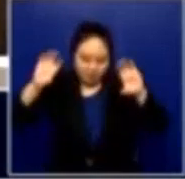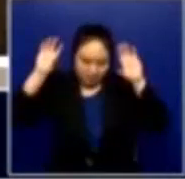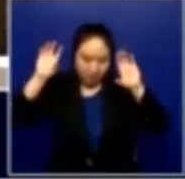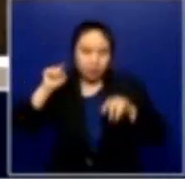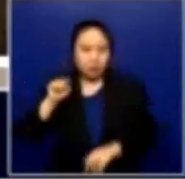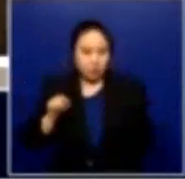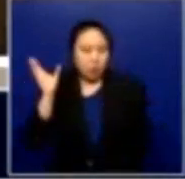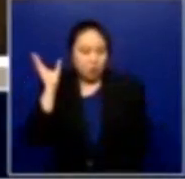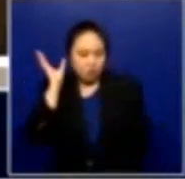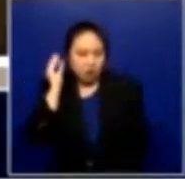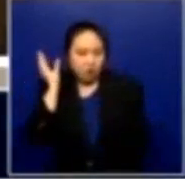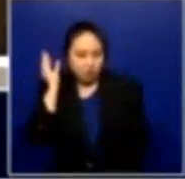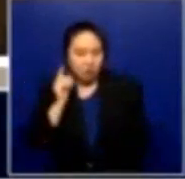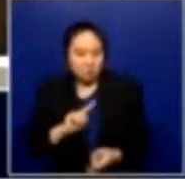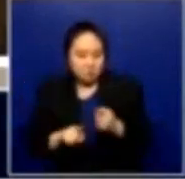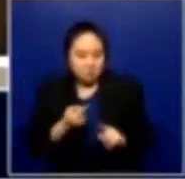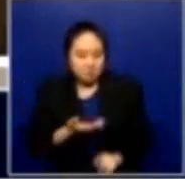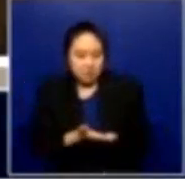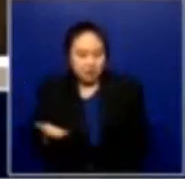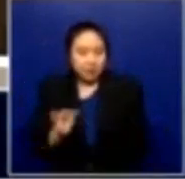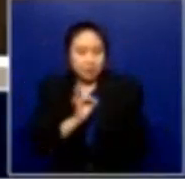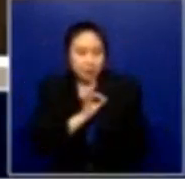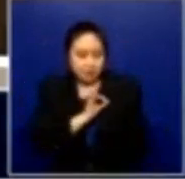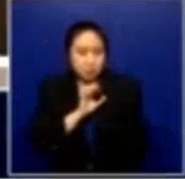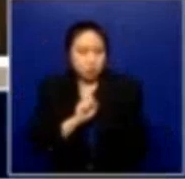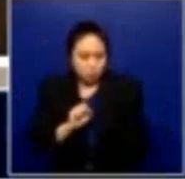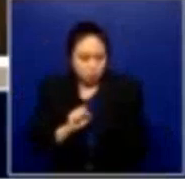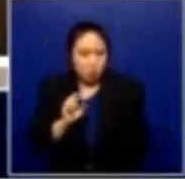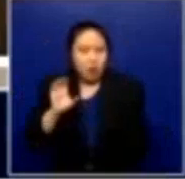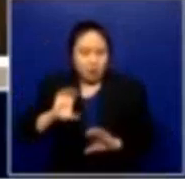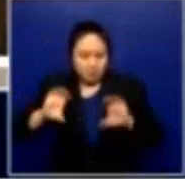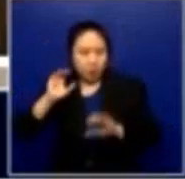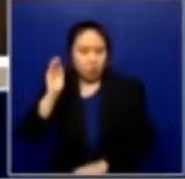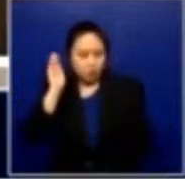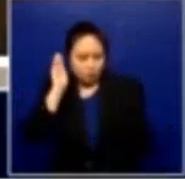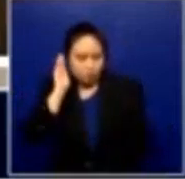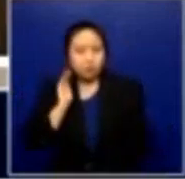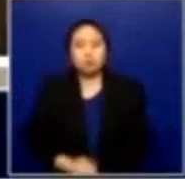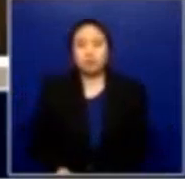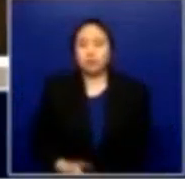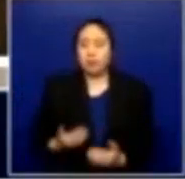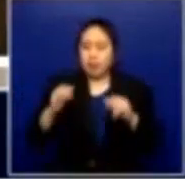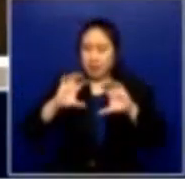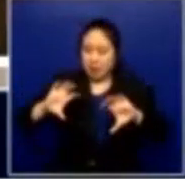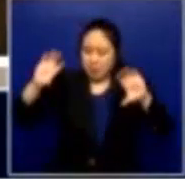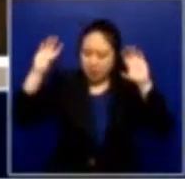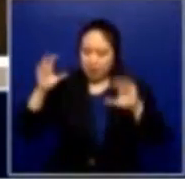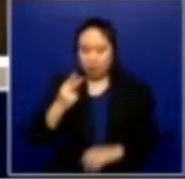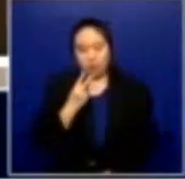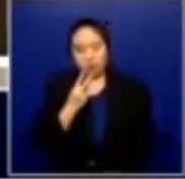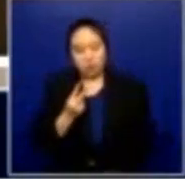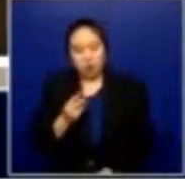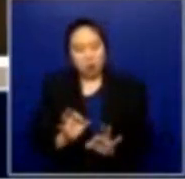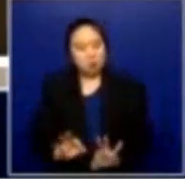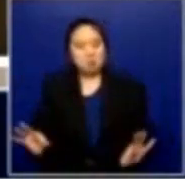ได้ยินเสียงจากเพื่อนสมาชิกสภาผู้แทนราษฎรได้แล้วครับว่ารัฐบาลไม่ได้ให้ความสำคัญแล้วก็ไม่จริ